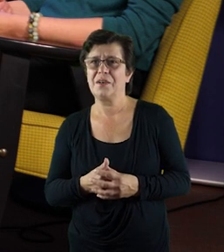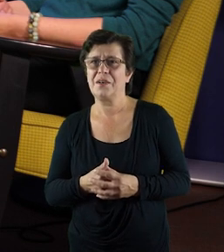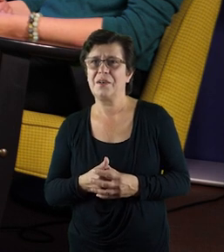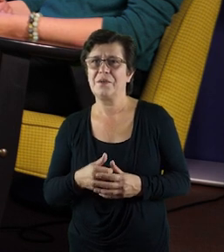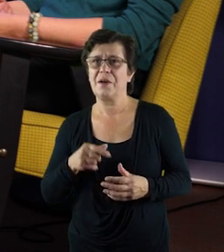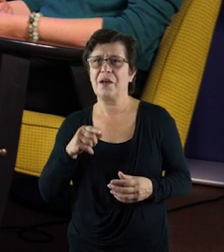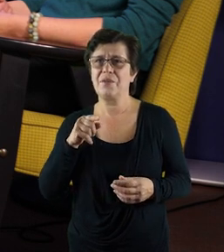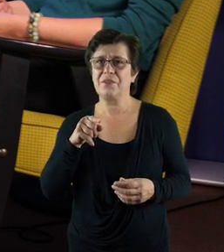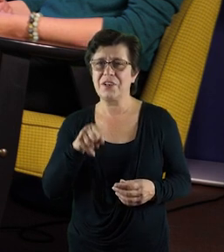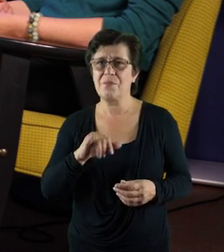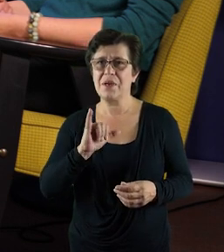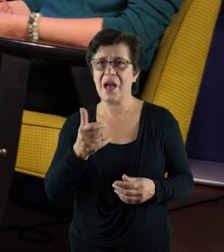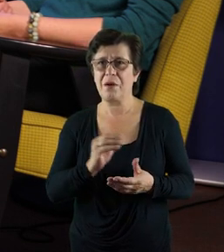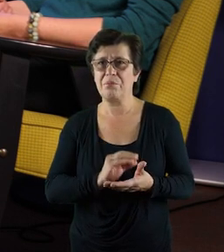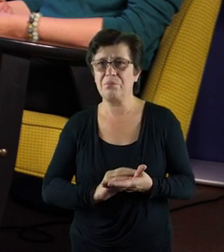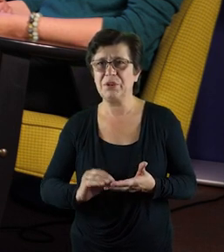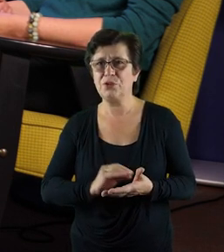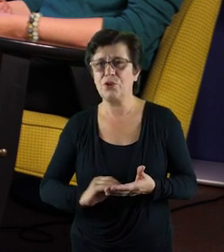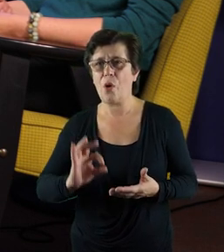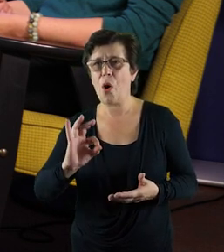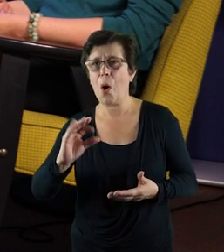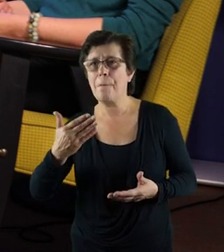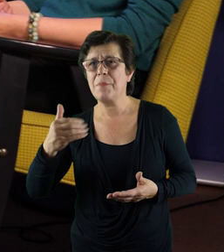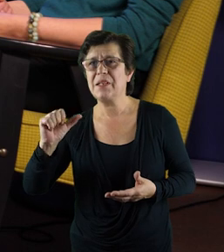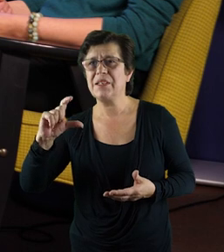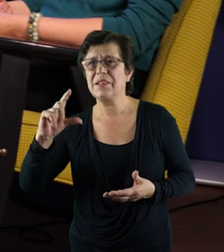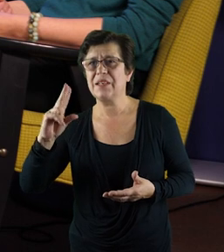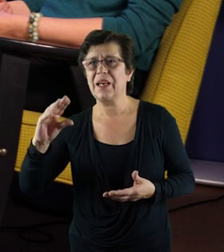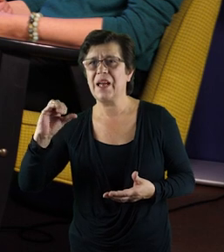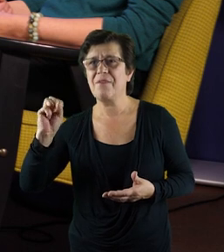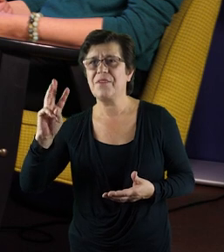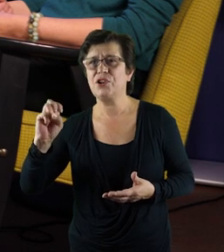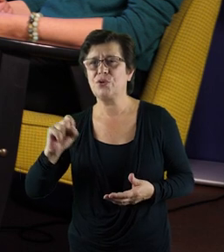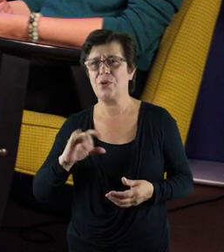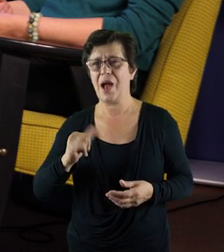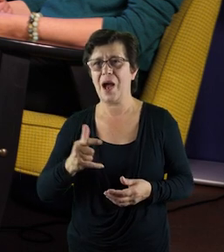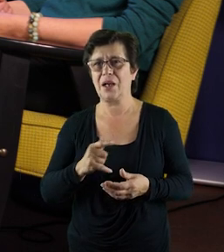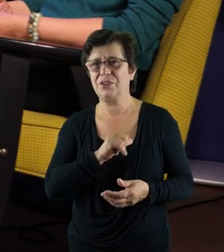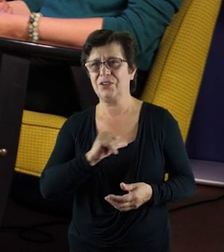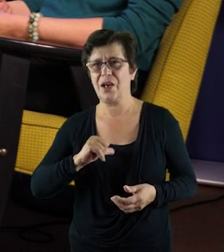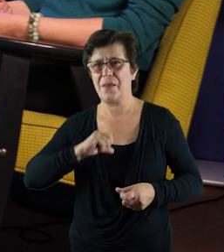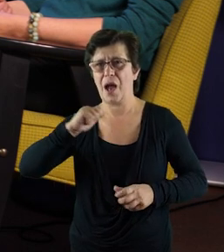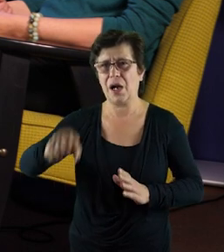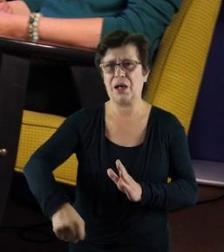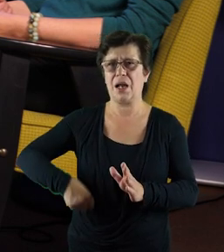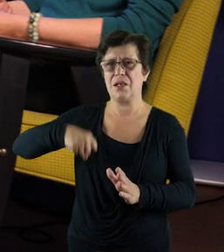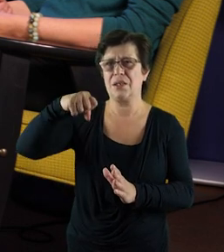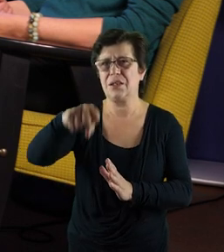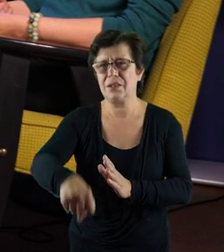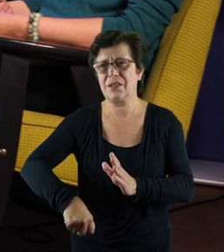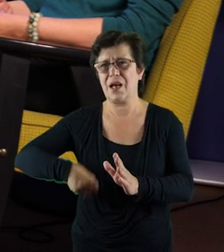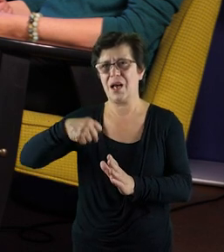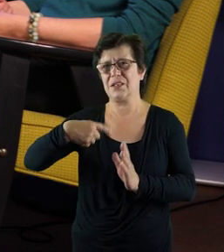I w tym, jak on pisze o Mickiewiczu, to na przykład widać, jak się tak nakręca ta